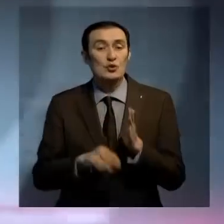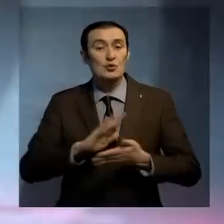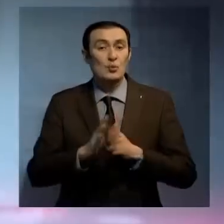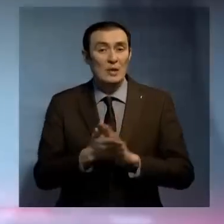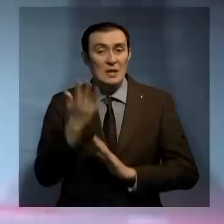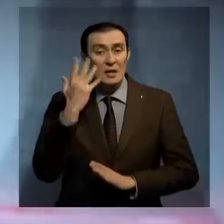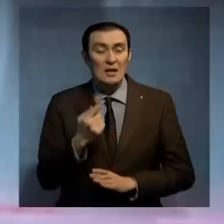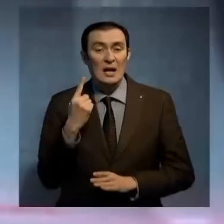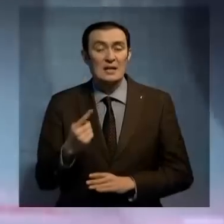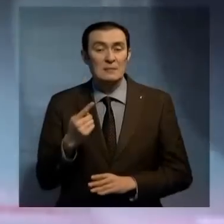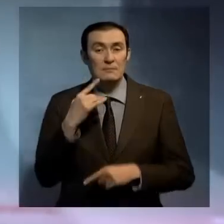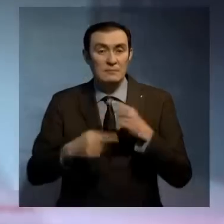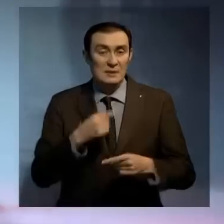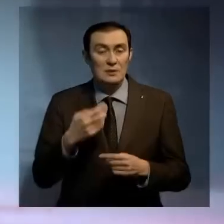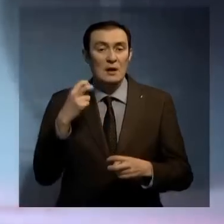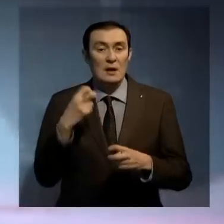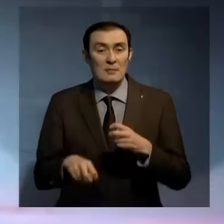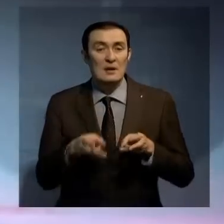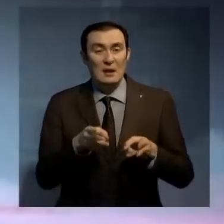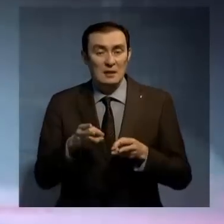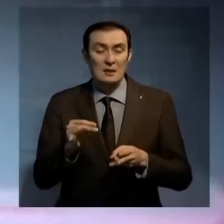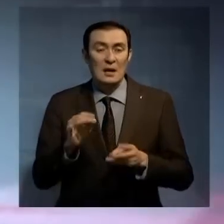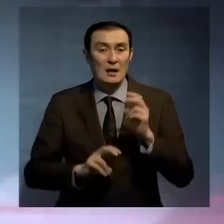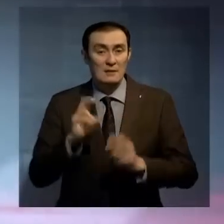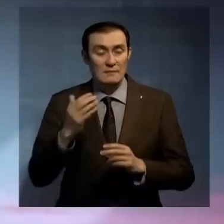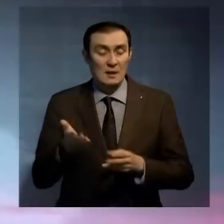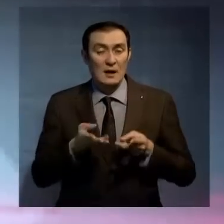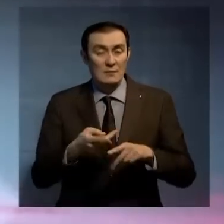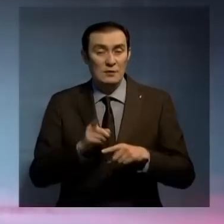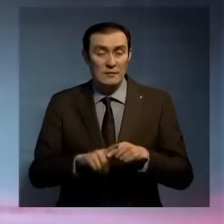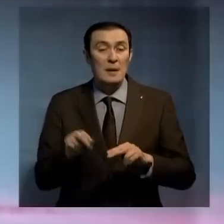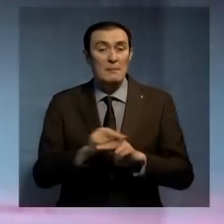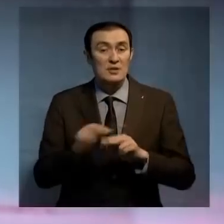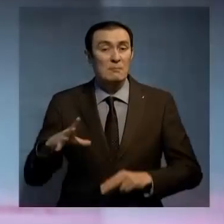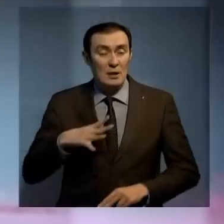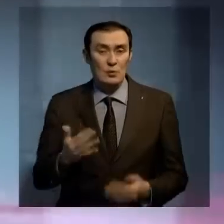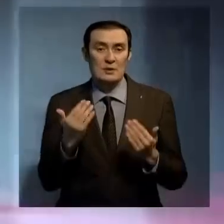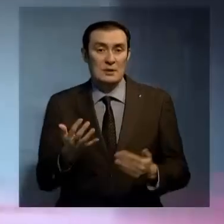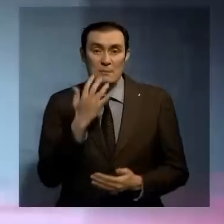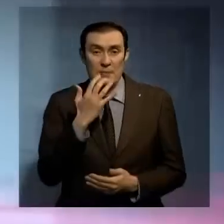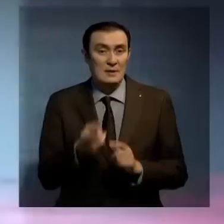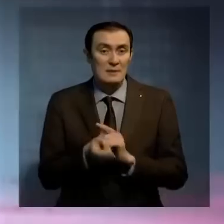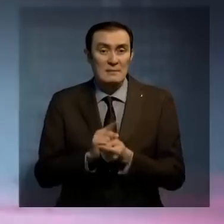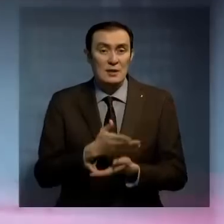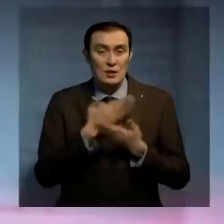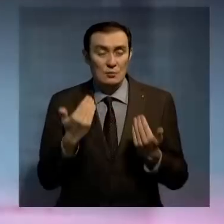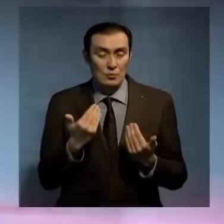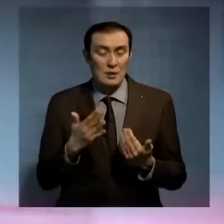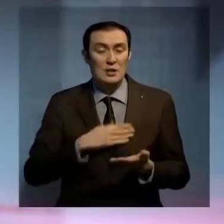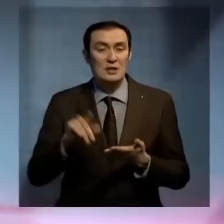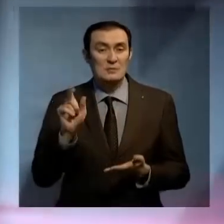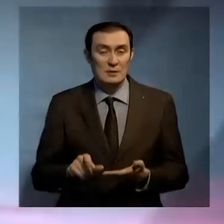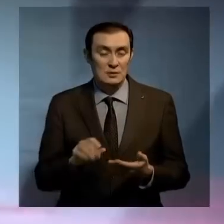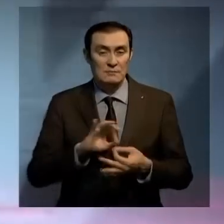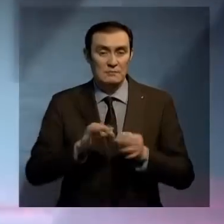когда один за другим вышли из строя котлы на местной котельной. Их починили, но теплее в домах не стало. Наталья